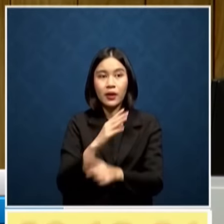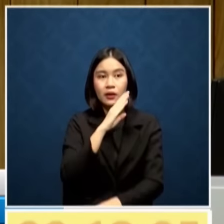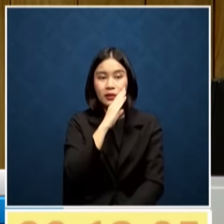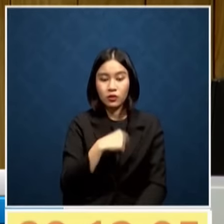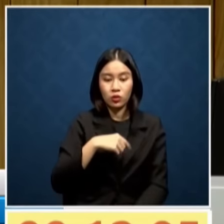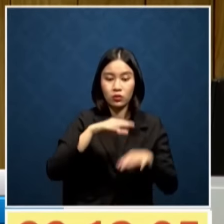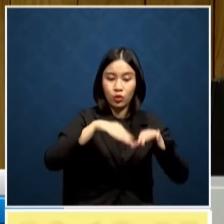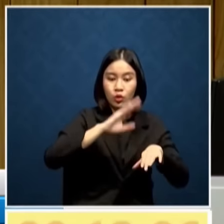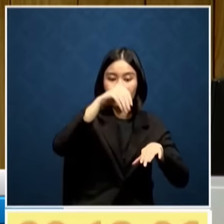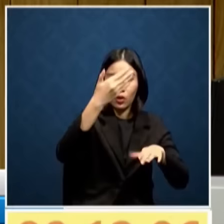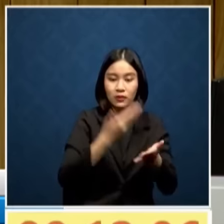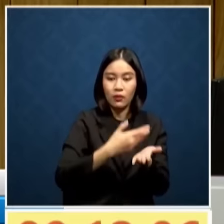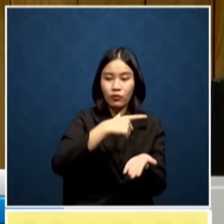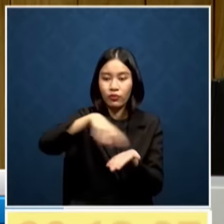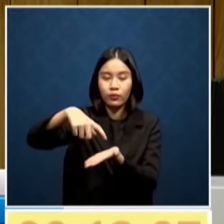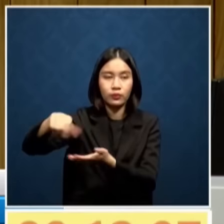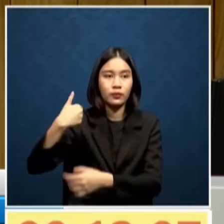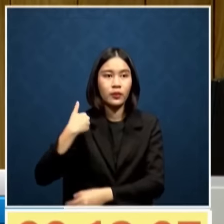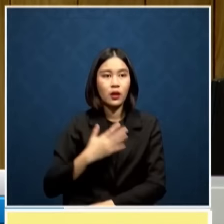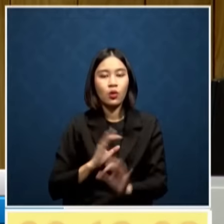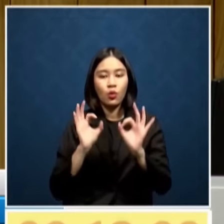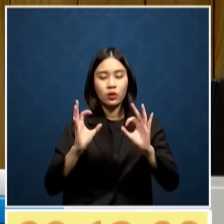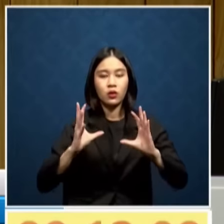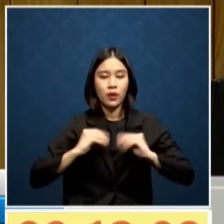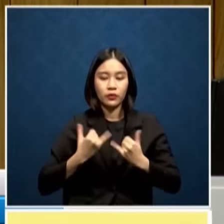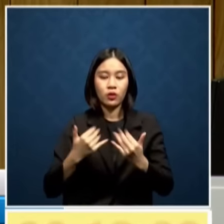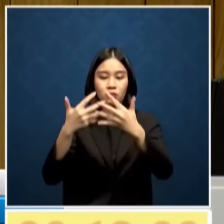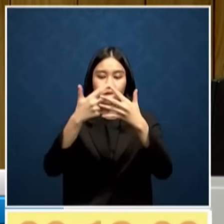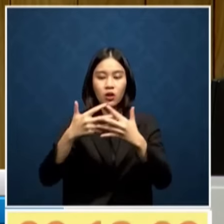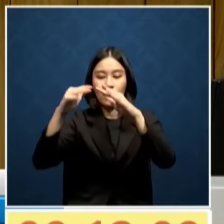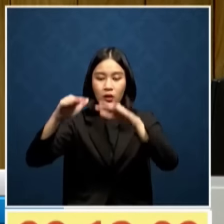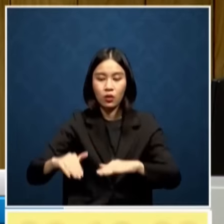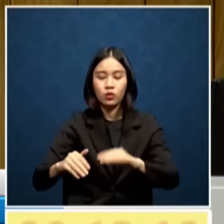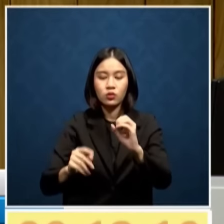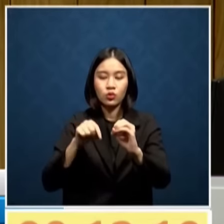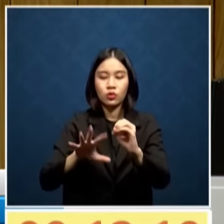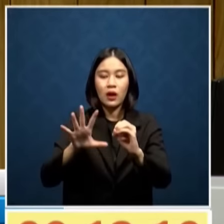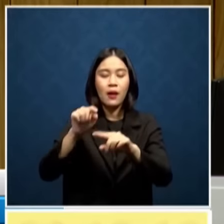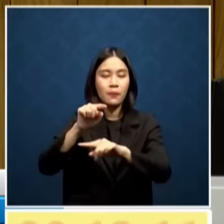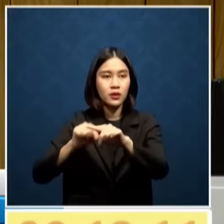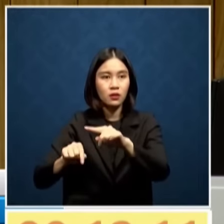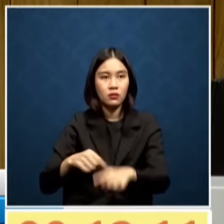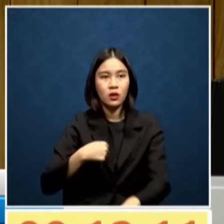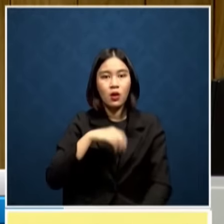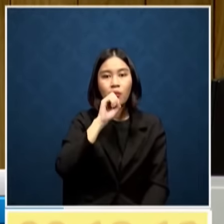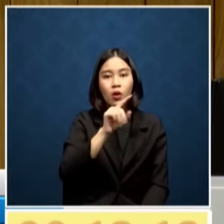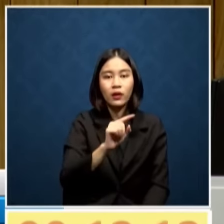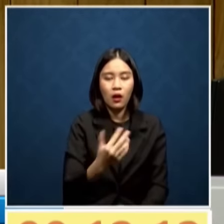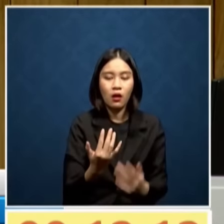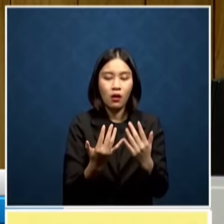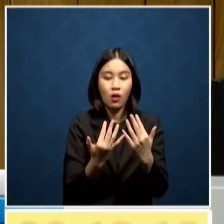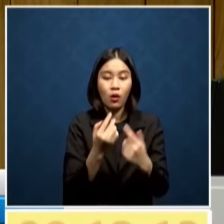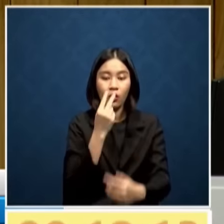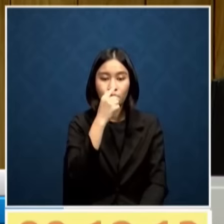ริกาแล้วเดี๋ยวเงินจะไหลออกนะฮะเราก็โอเคแต่ตอนนี้อเมริกาลดลงมา 0.5 ท่านบอกว่ารอเดี๋ยว